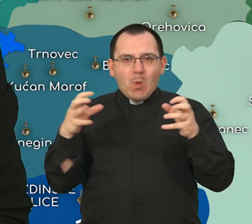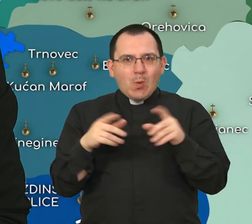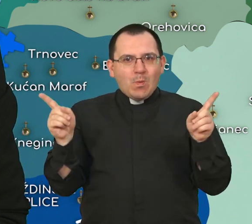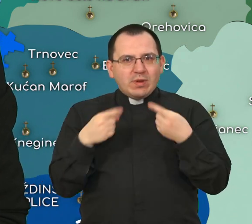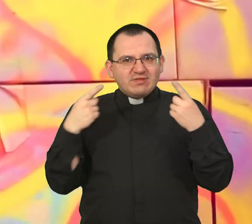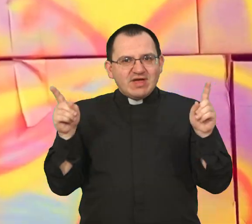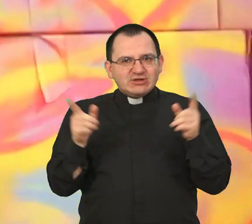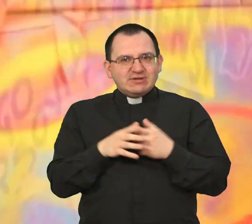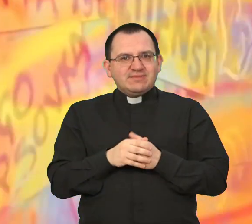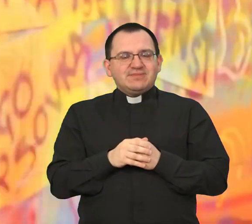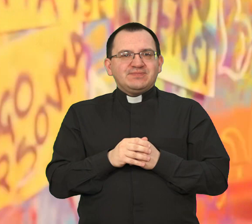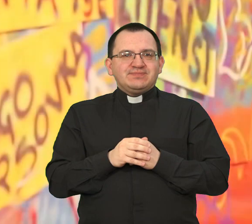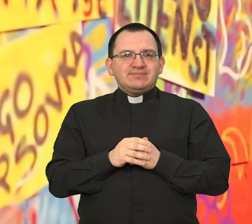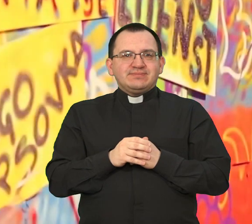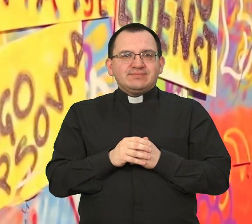u Zagrebu.